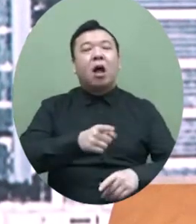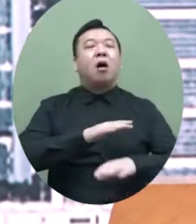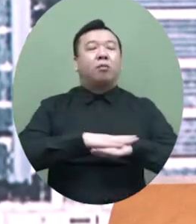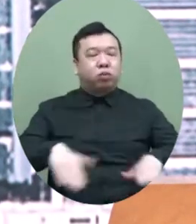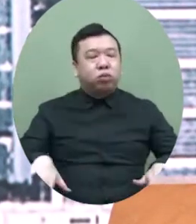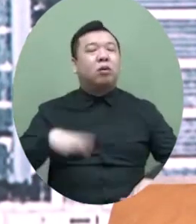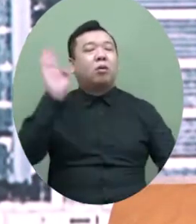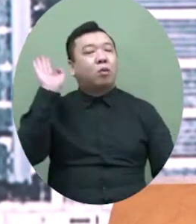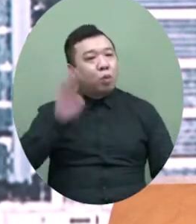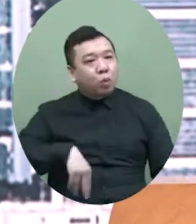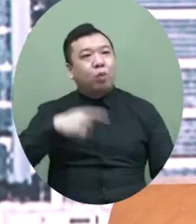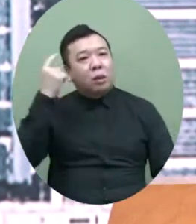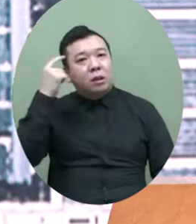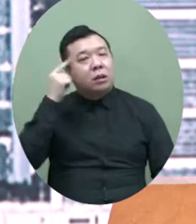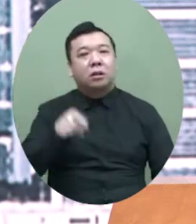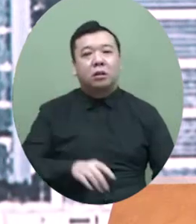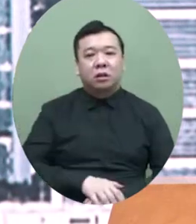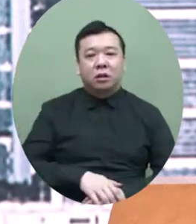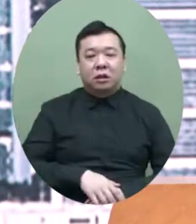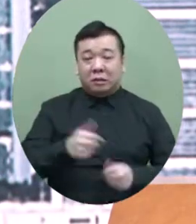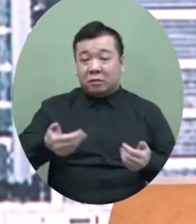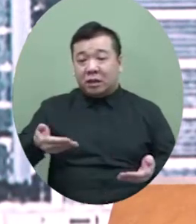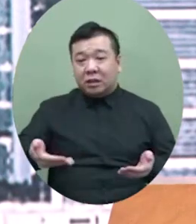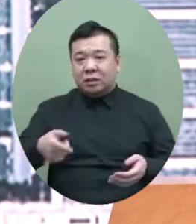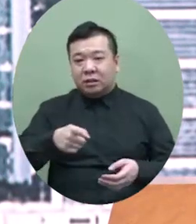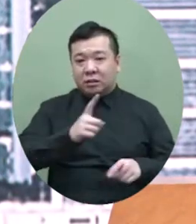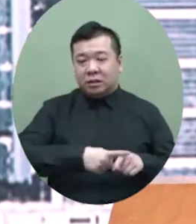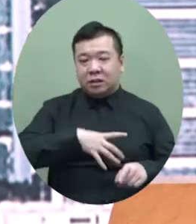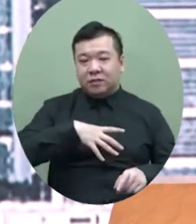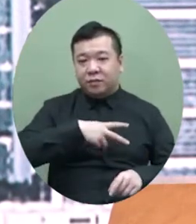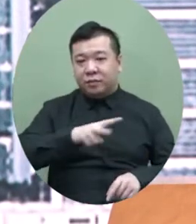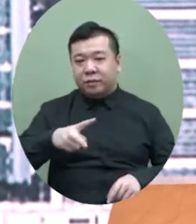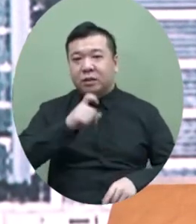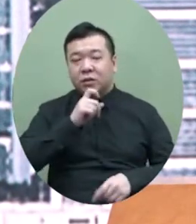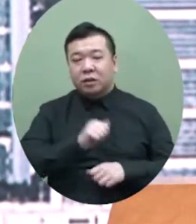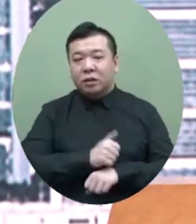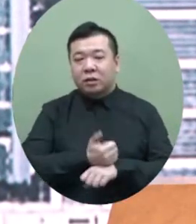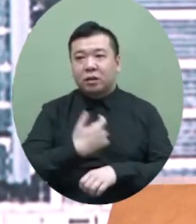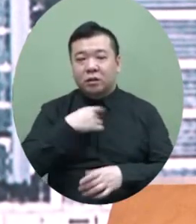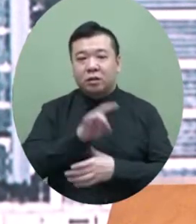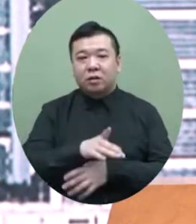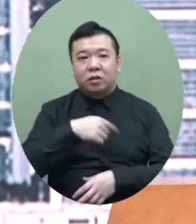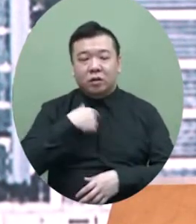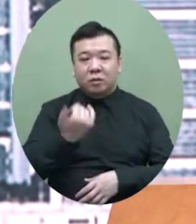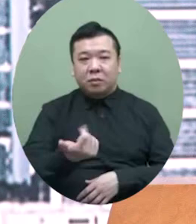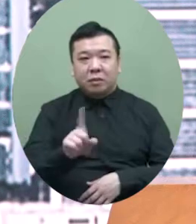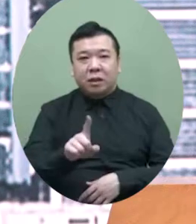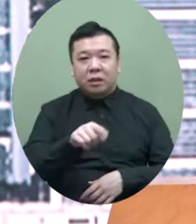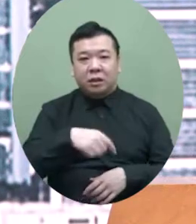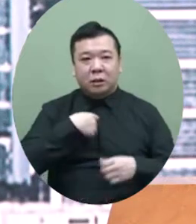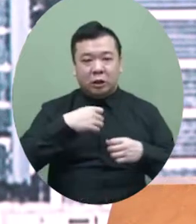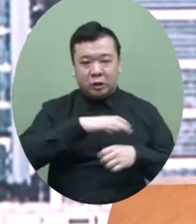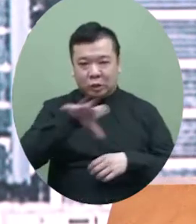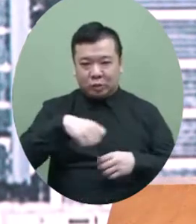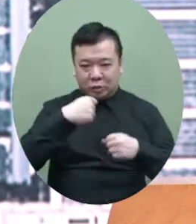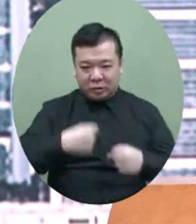安全嘅。我只能講相對，因為個情況係會變嘅嚇。好似我哋早期去評論一啲全民強制